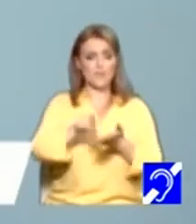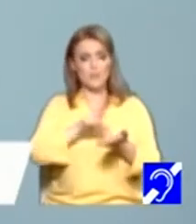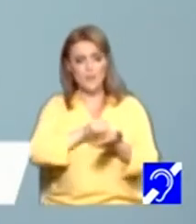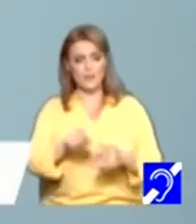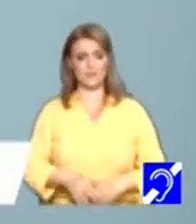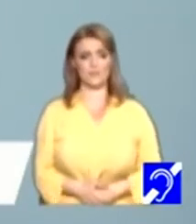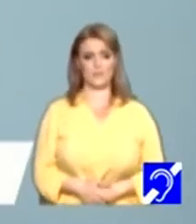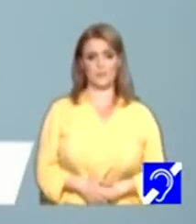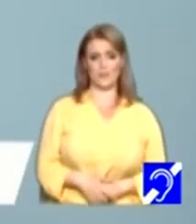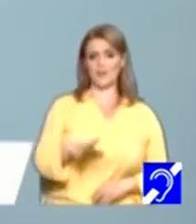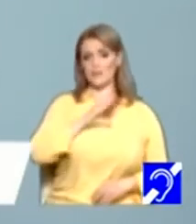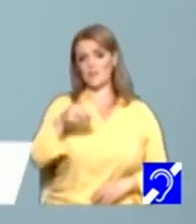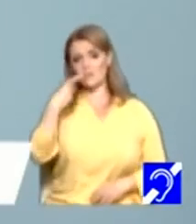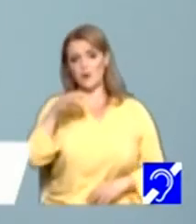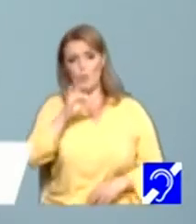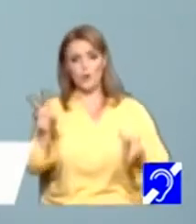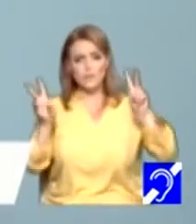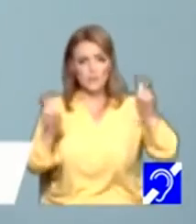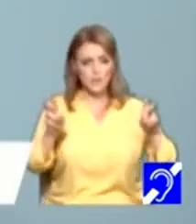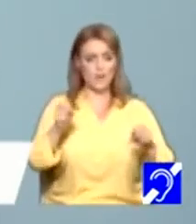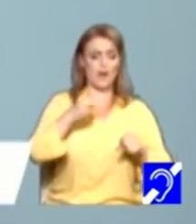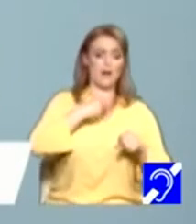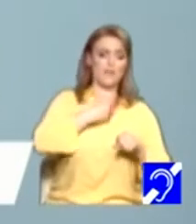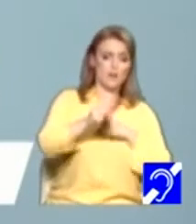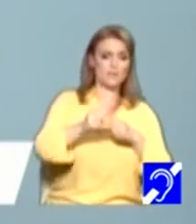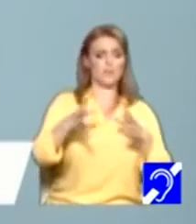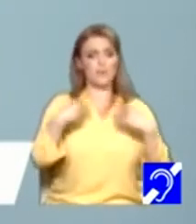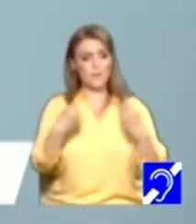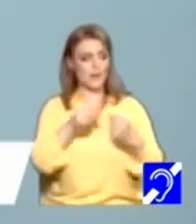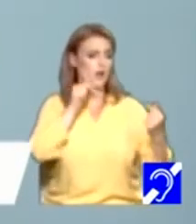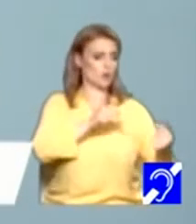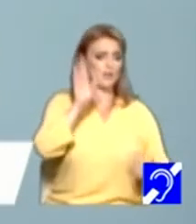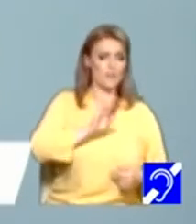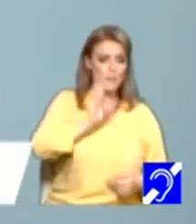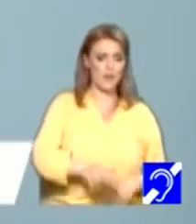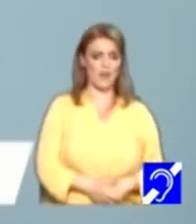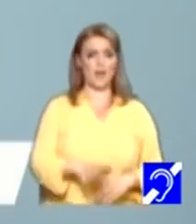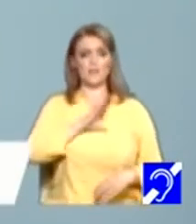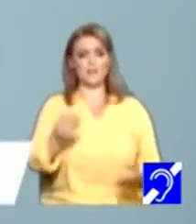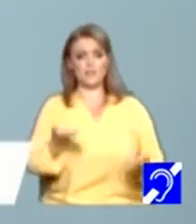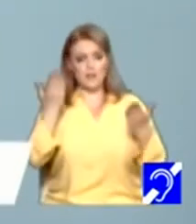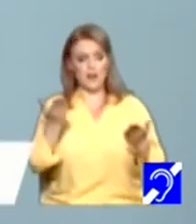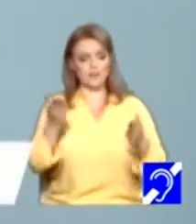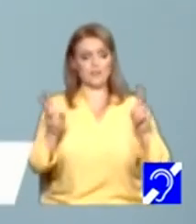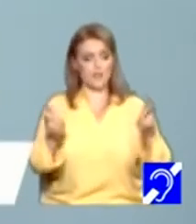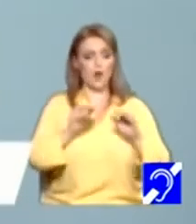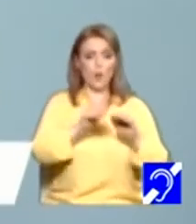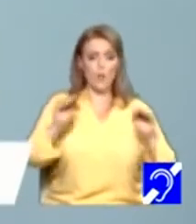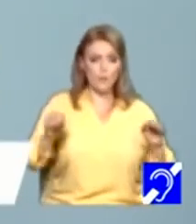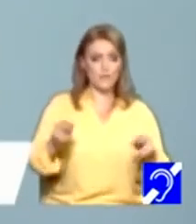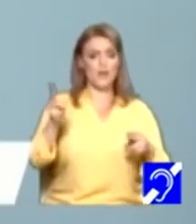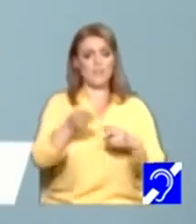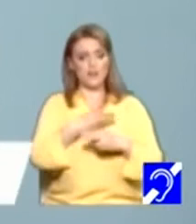de existență. Nu s-a ridicat tema violenței în familie contra femeilor. Nu s-a ridicat tema copiilor